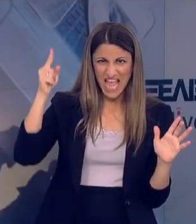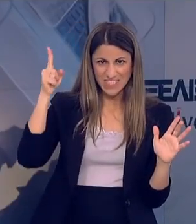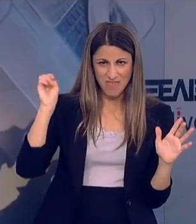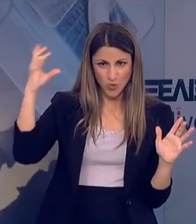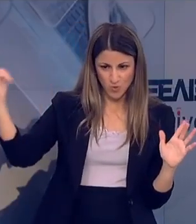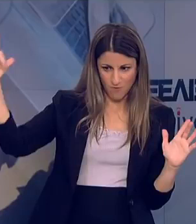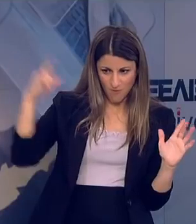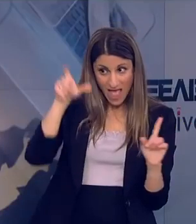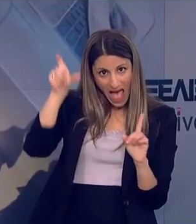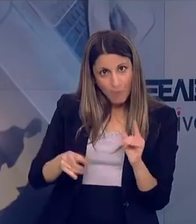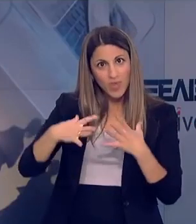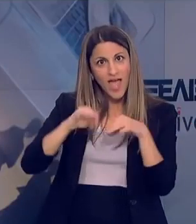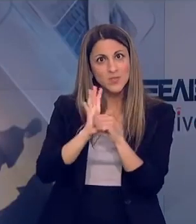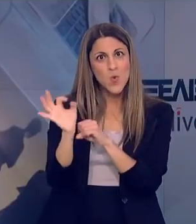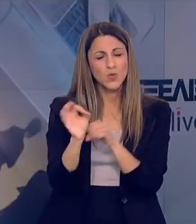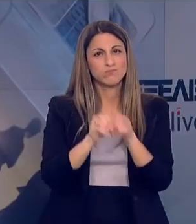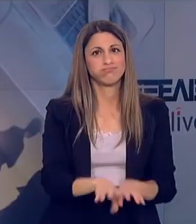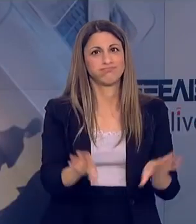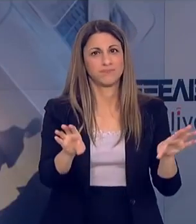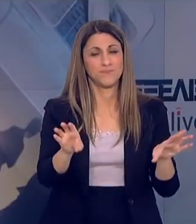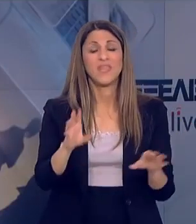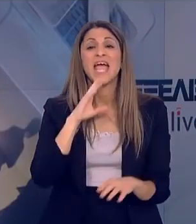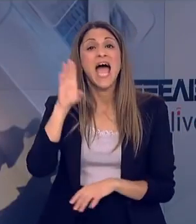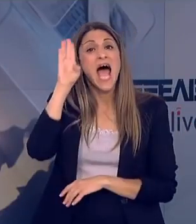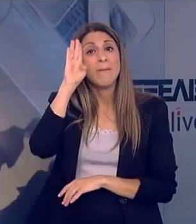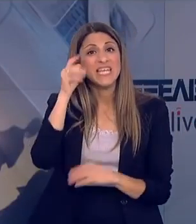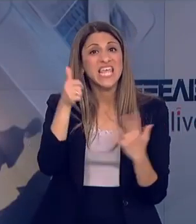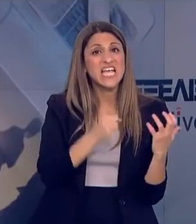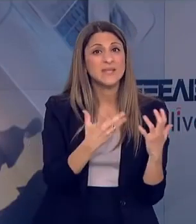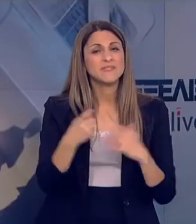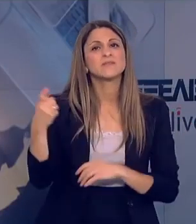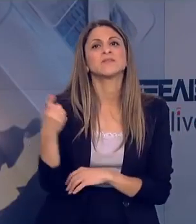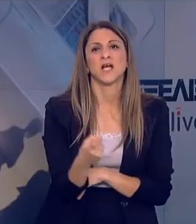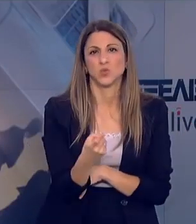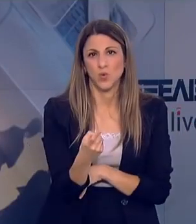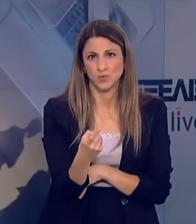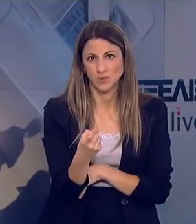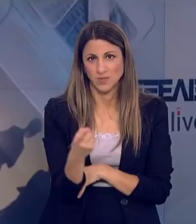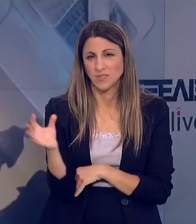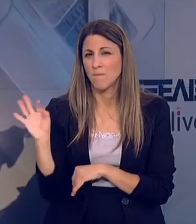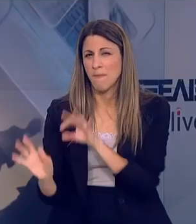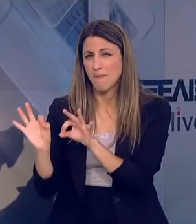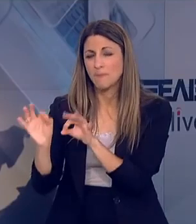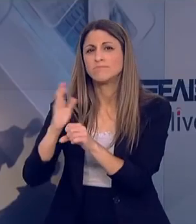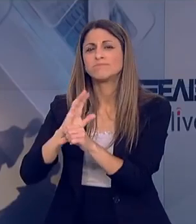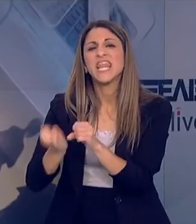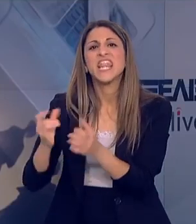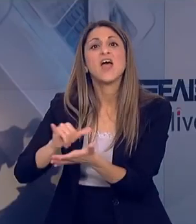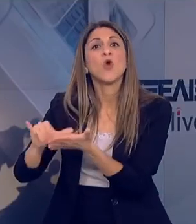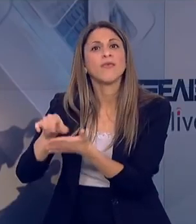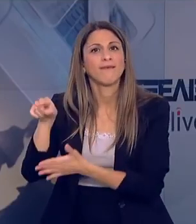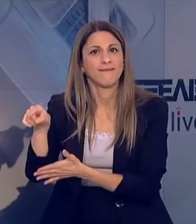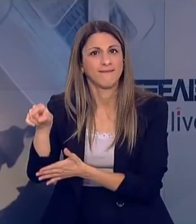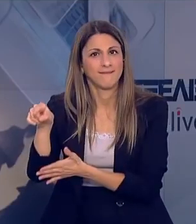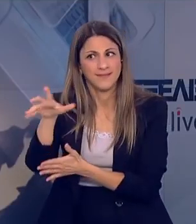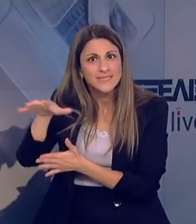γης. Στην Αμερική, να σας πω ένα παράδειγμα, το 65% της διασποράς του ιού προήλθε από τη Νέα Υόρκη. Μέσα στην Αμερική,